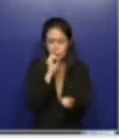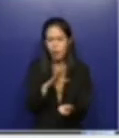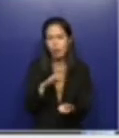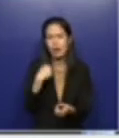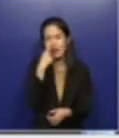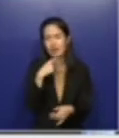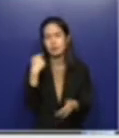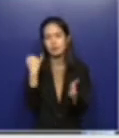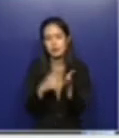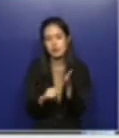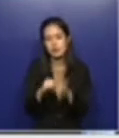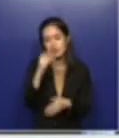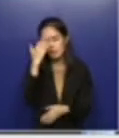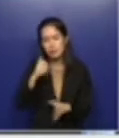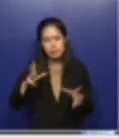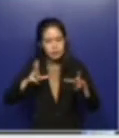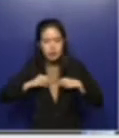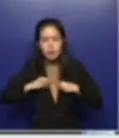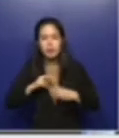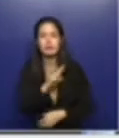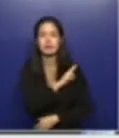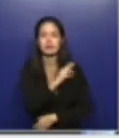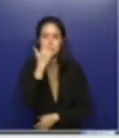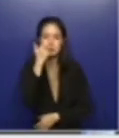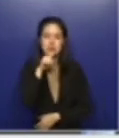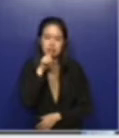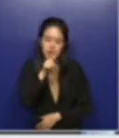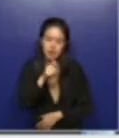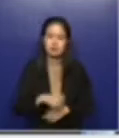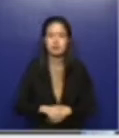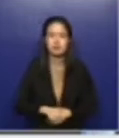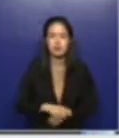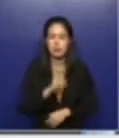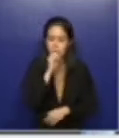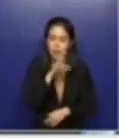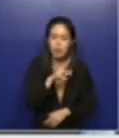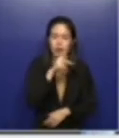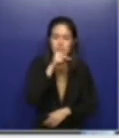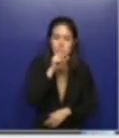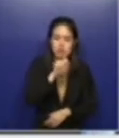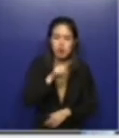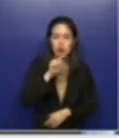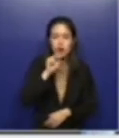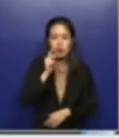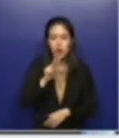ทำไมไม่โทษโฆษกสบค.กาดอย่าตกกาดอย่าตก